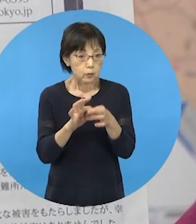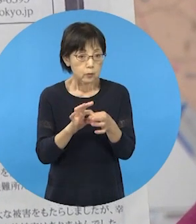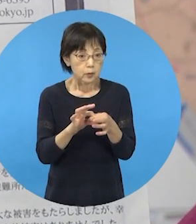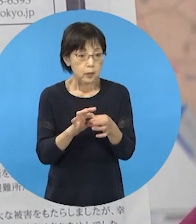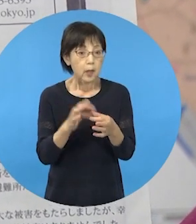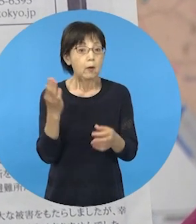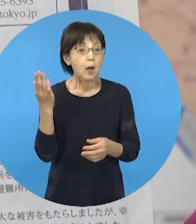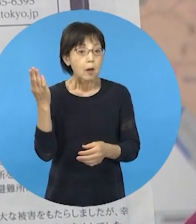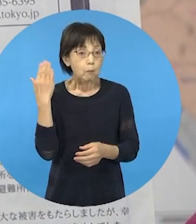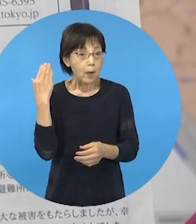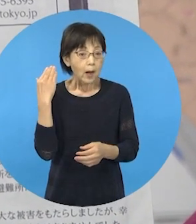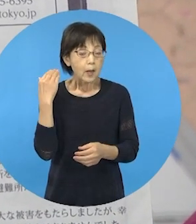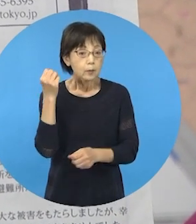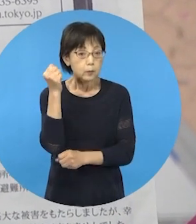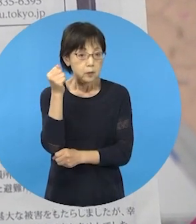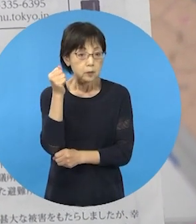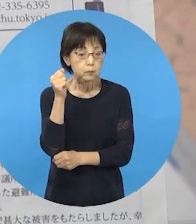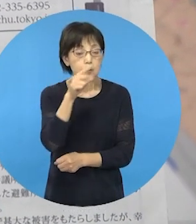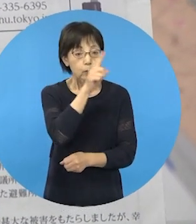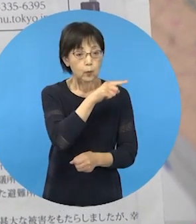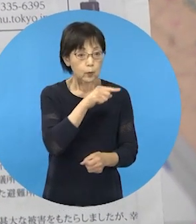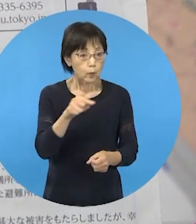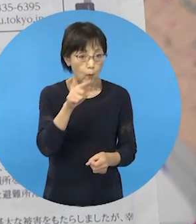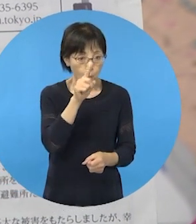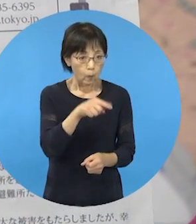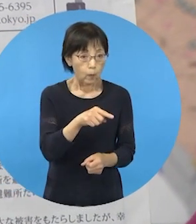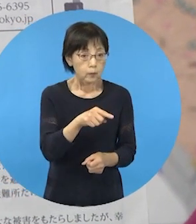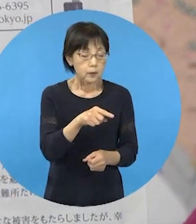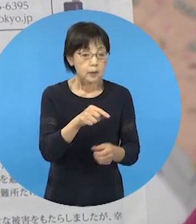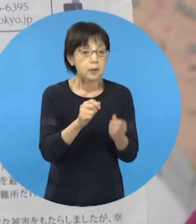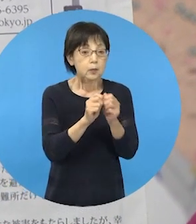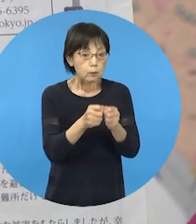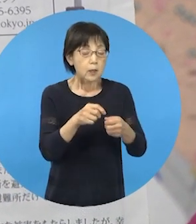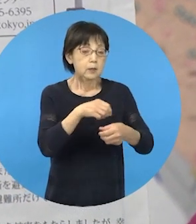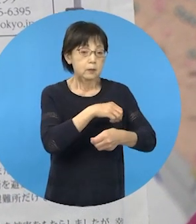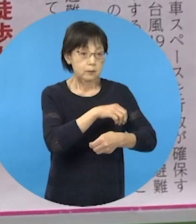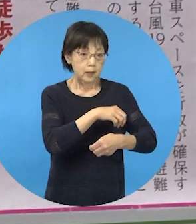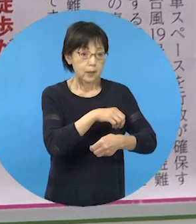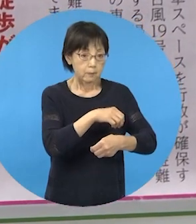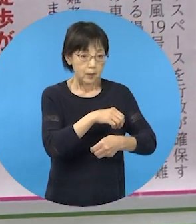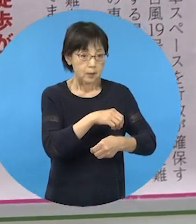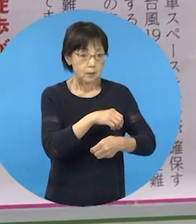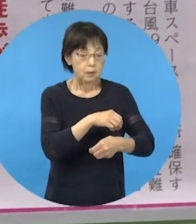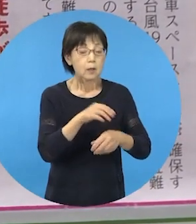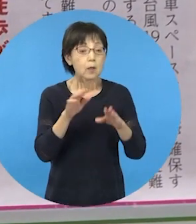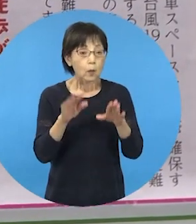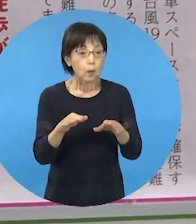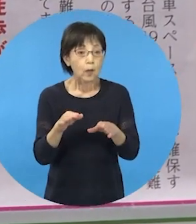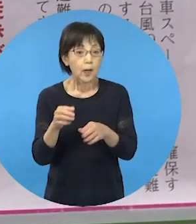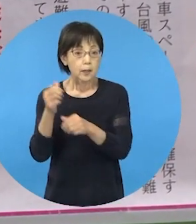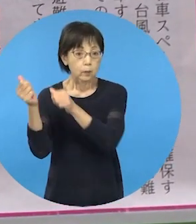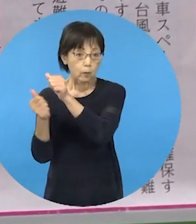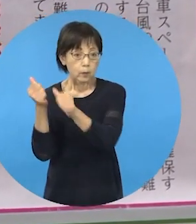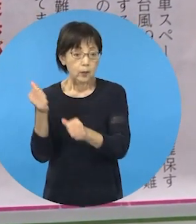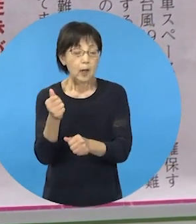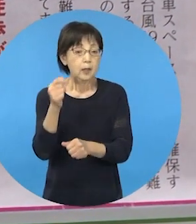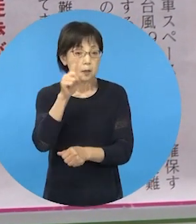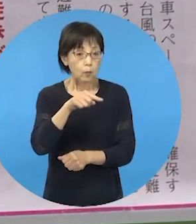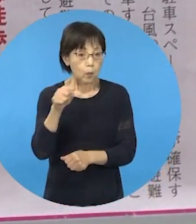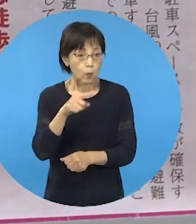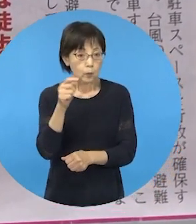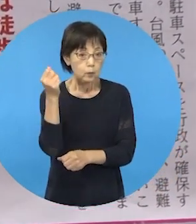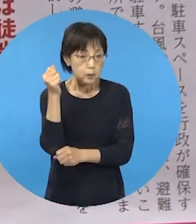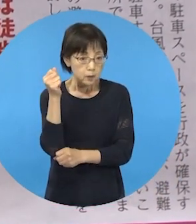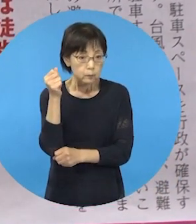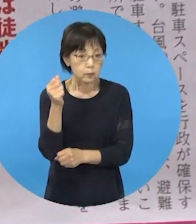自主防災府中第4号にも詳しく掲載していますので 第5号と合わせて読み返してい